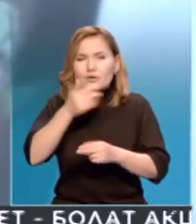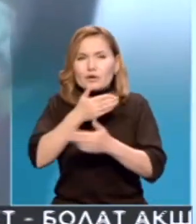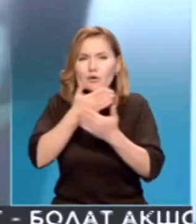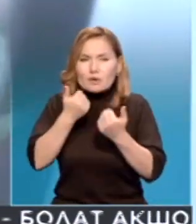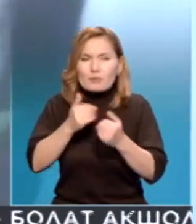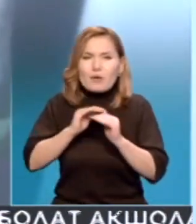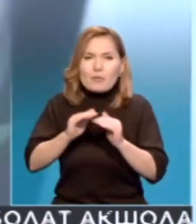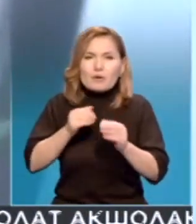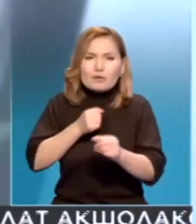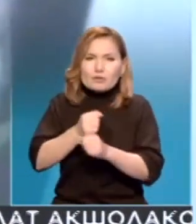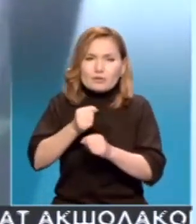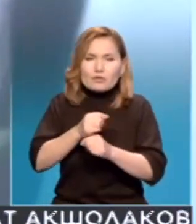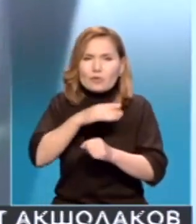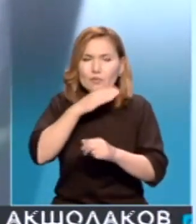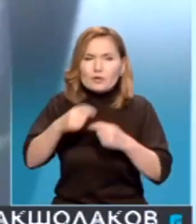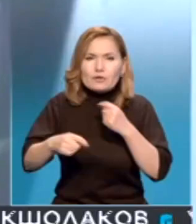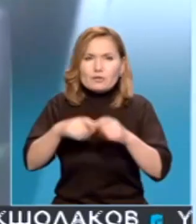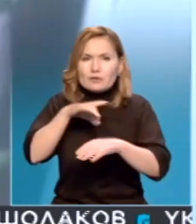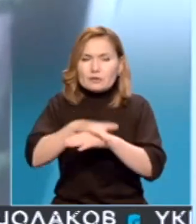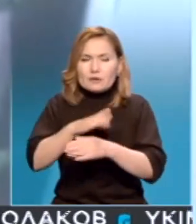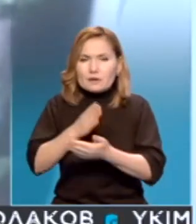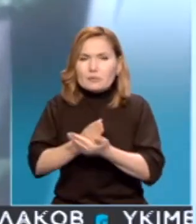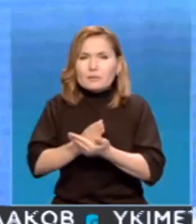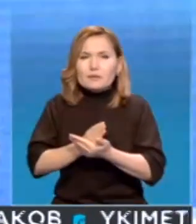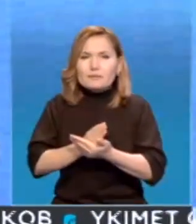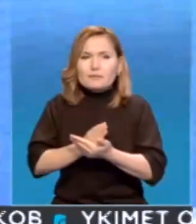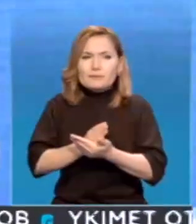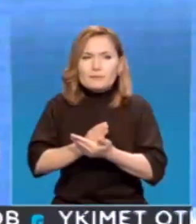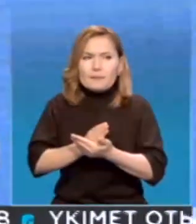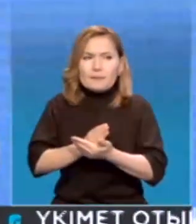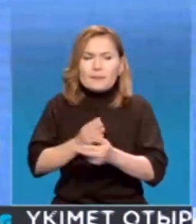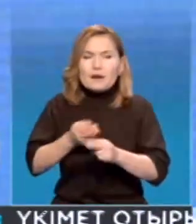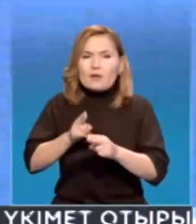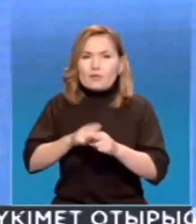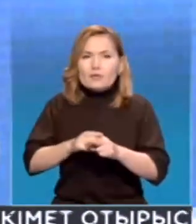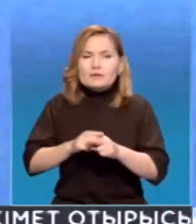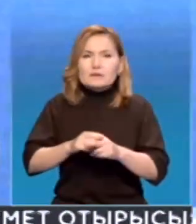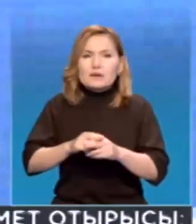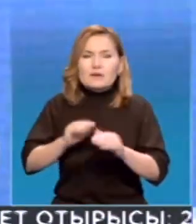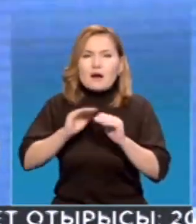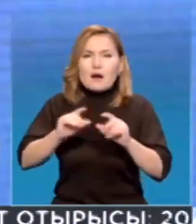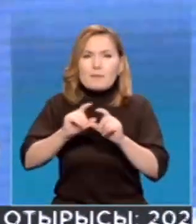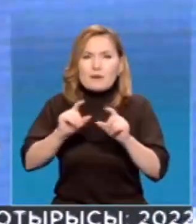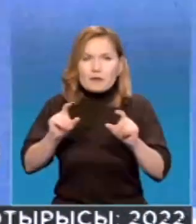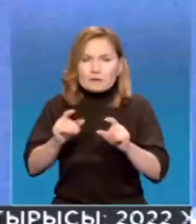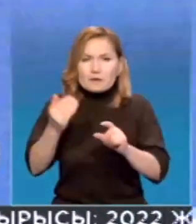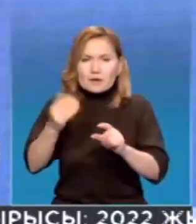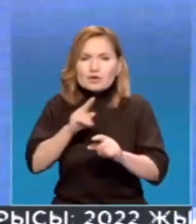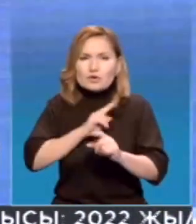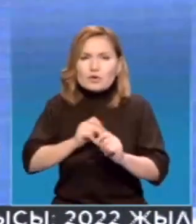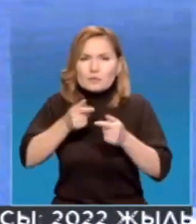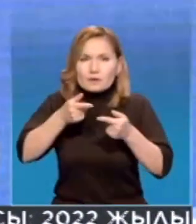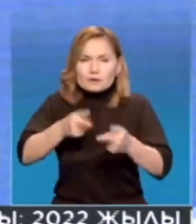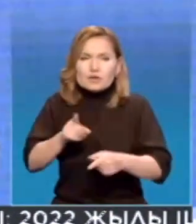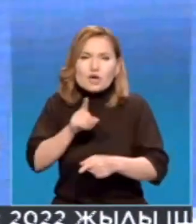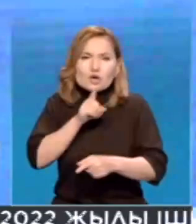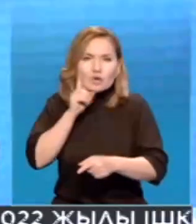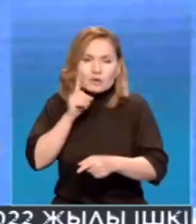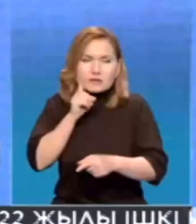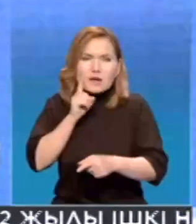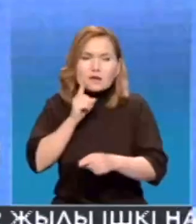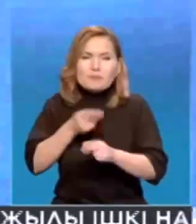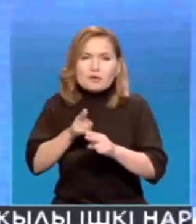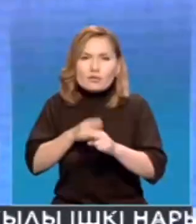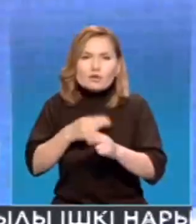соғуға дейін әкеліп отыр. Жұмысқа алатын кезде алдыменен кездесу әңгімелесу жүзген уақытта да бұған мән беретін шығар деп ойлаймын. Кез